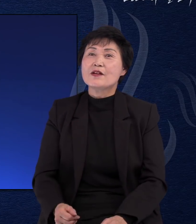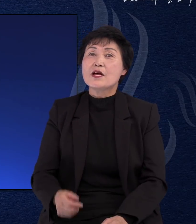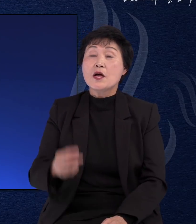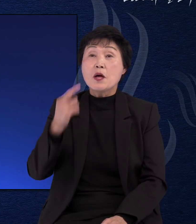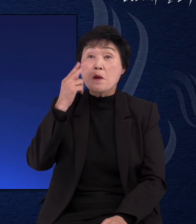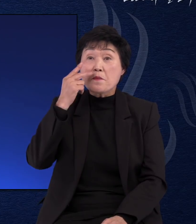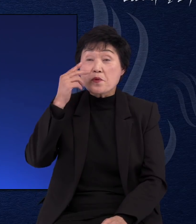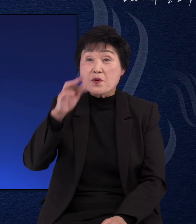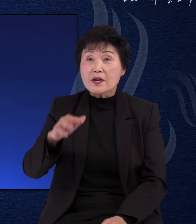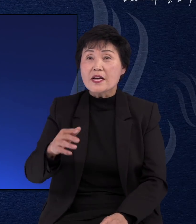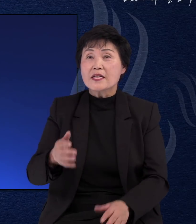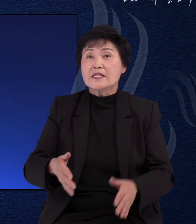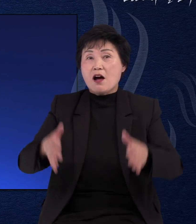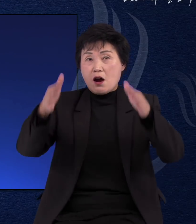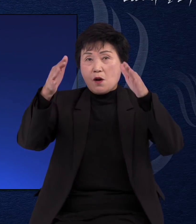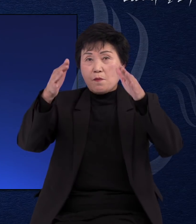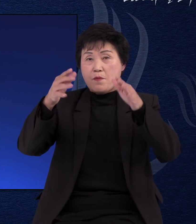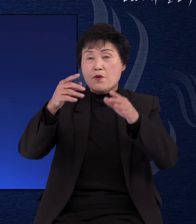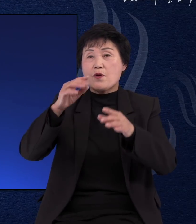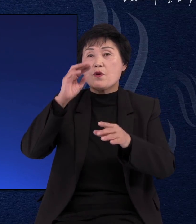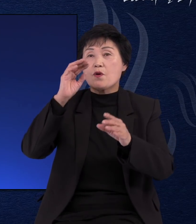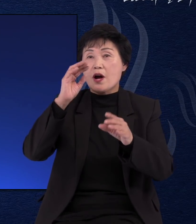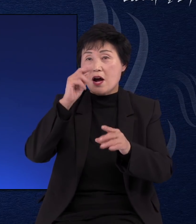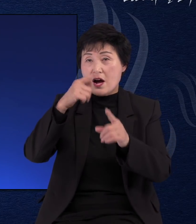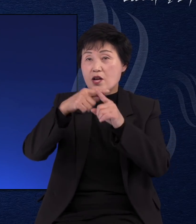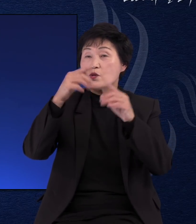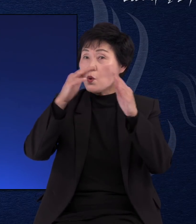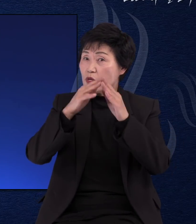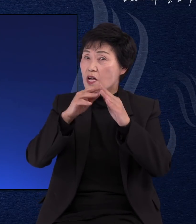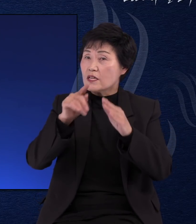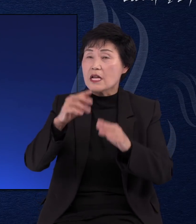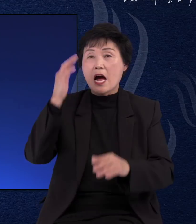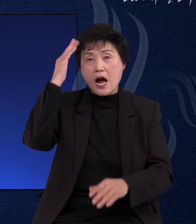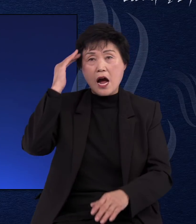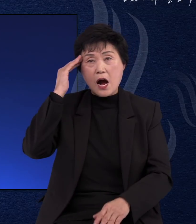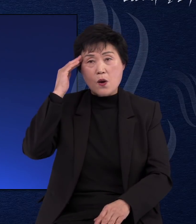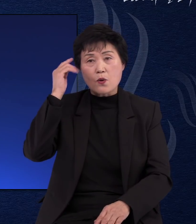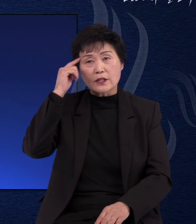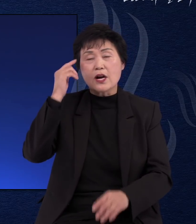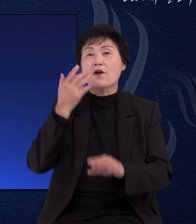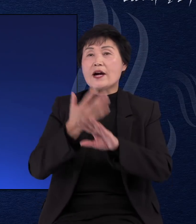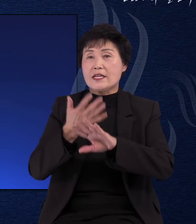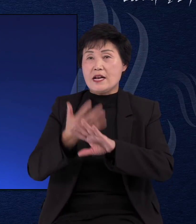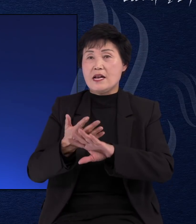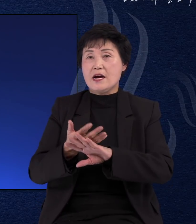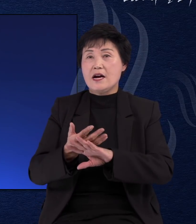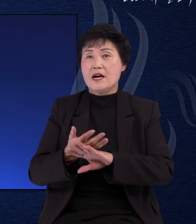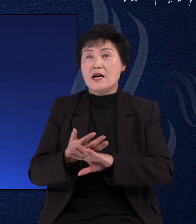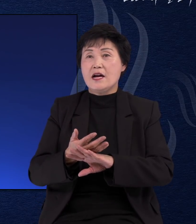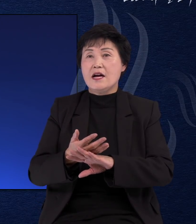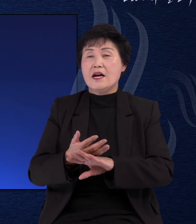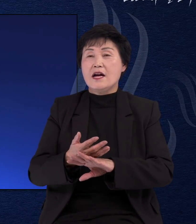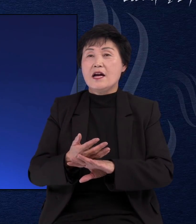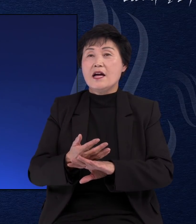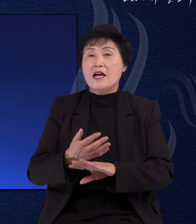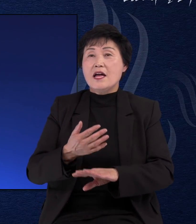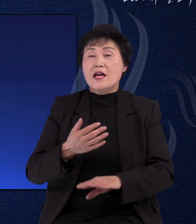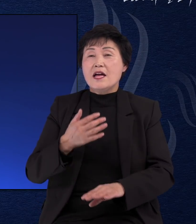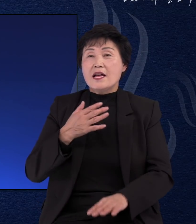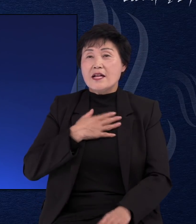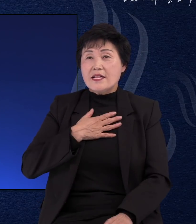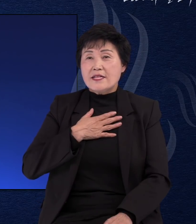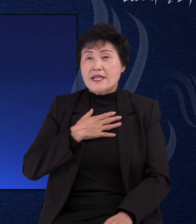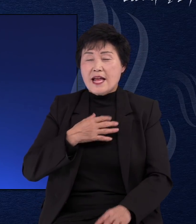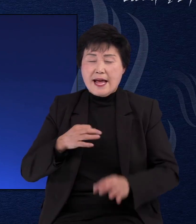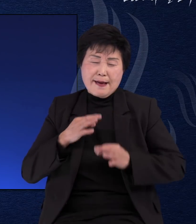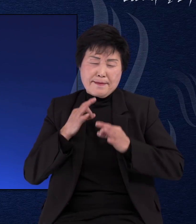성전은 한국하고 또 달라서 2억 마일리 떨어져서 내가 마음껏 주여 삼창할 수 있는 교회, 마음껏 밥 먹을